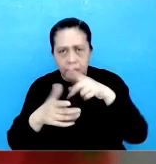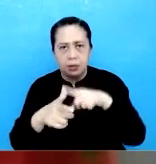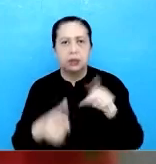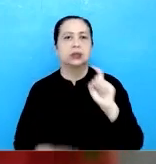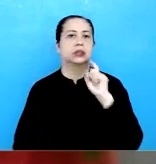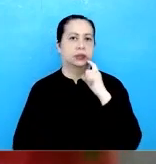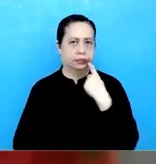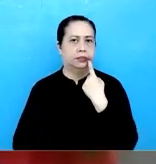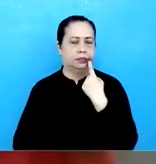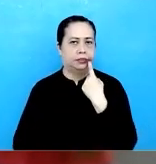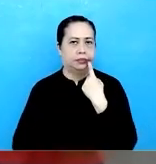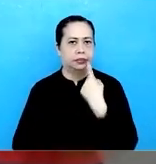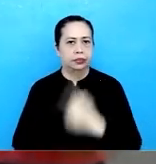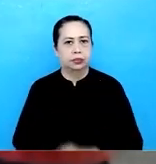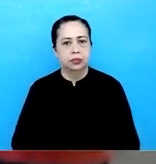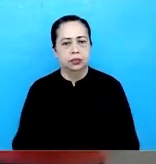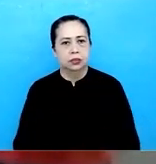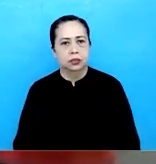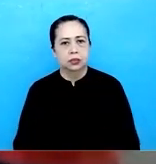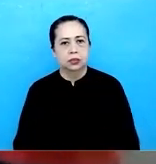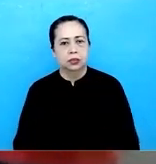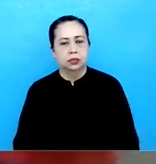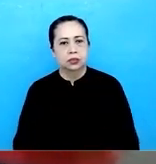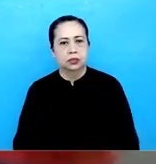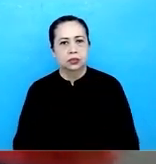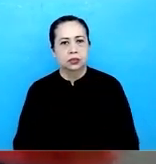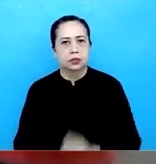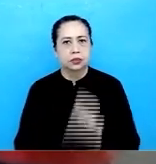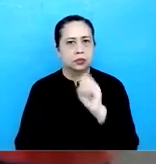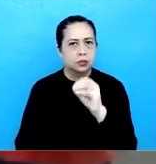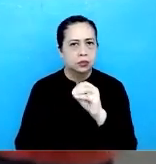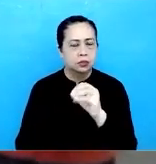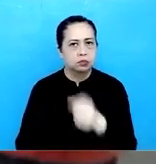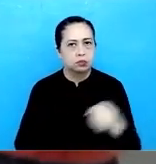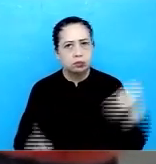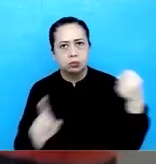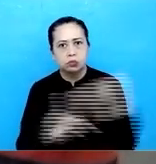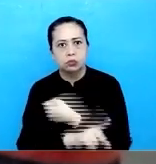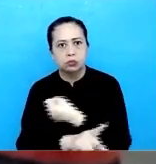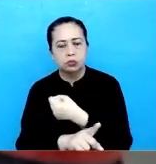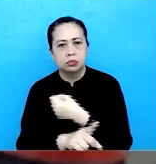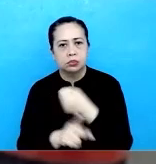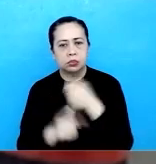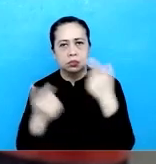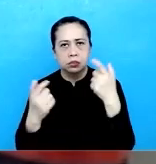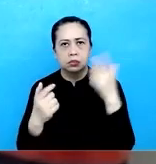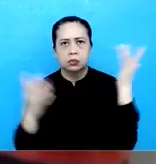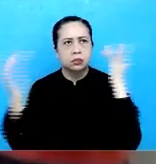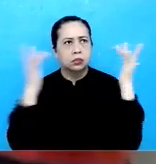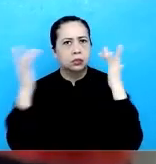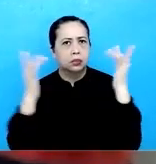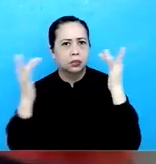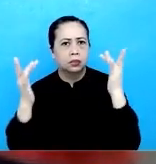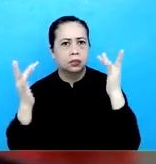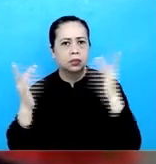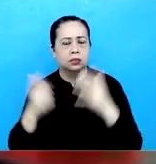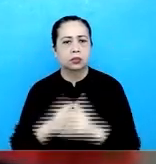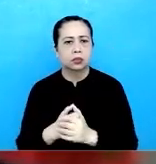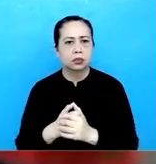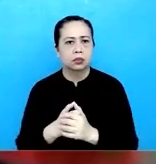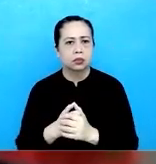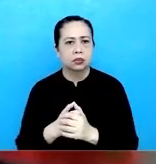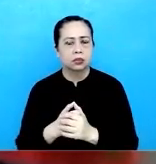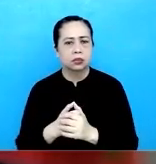nagseselos. So, nung pagkakasuntok, nagkaroon ng unting ingay, lumabas